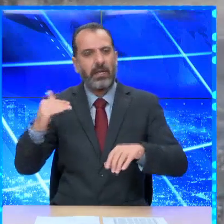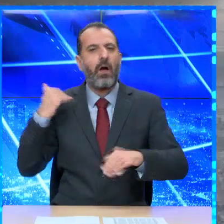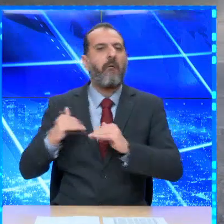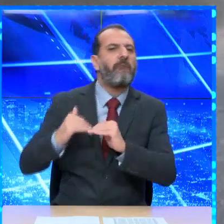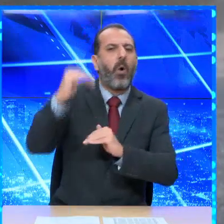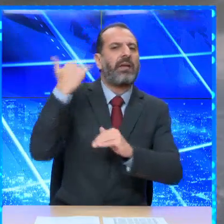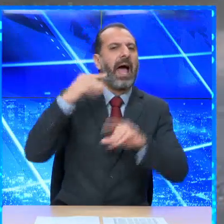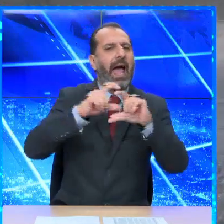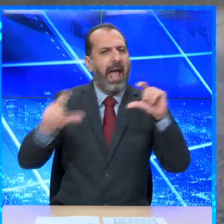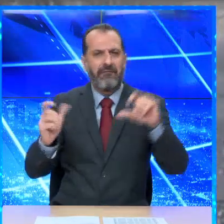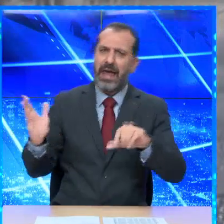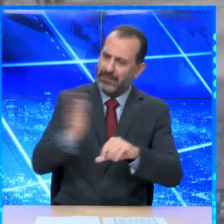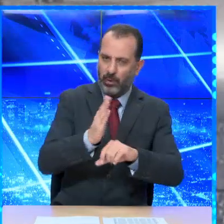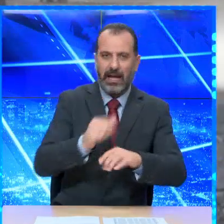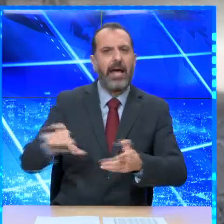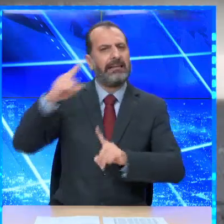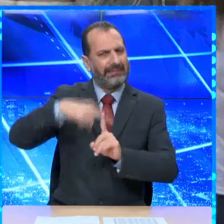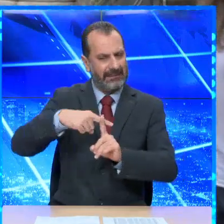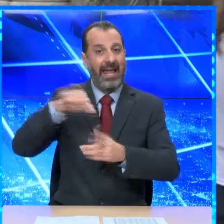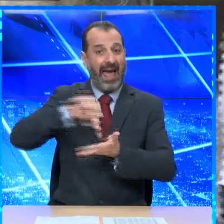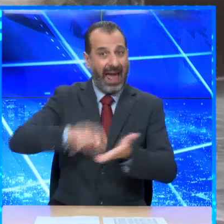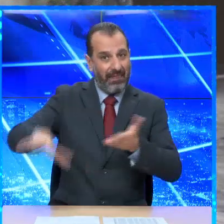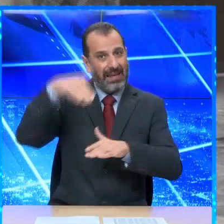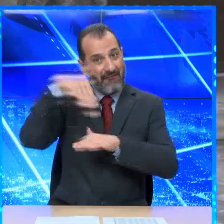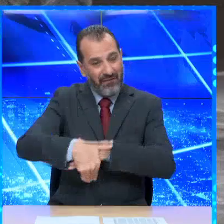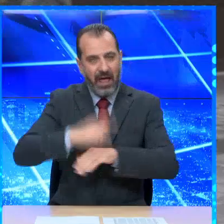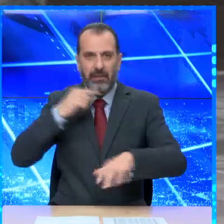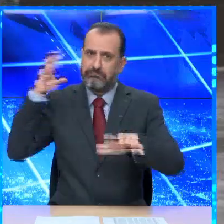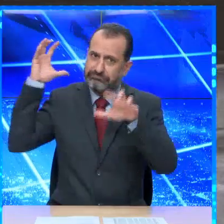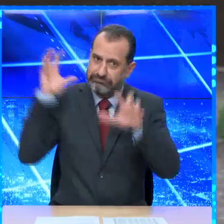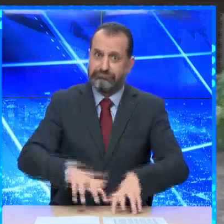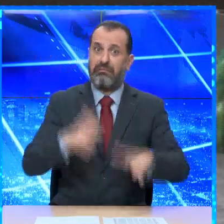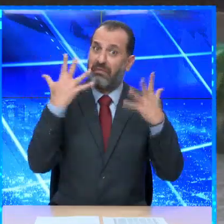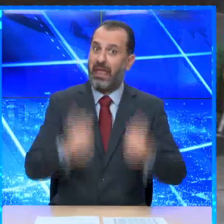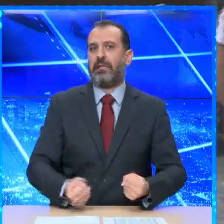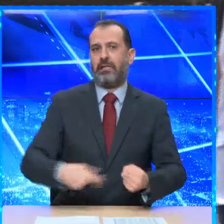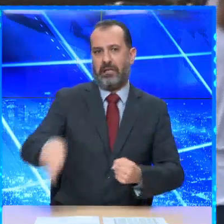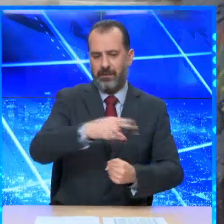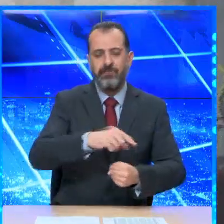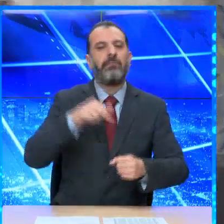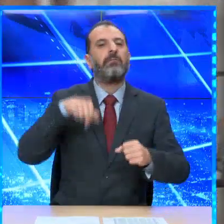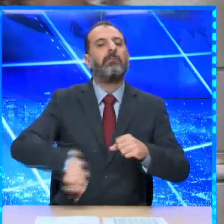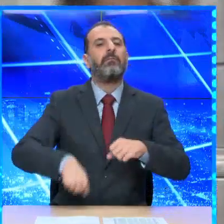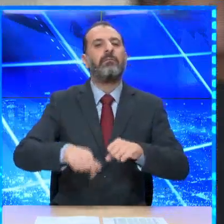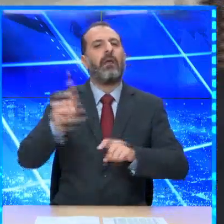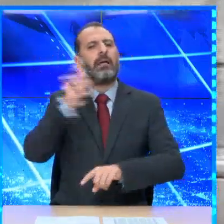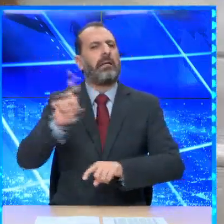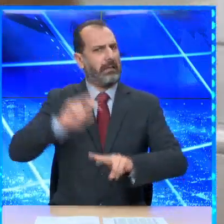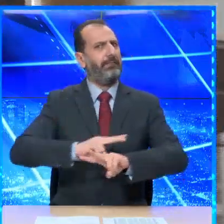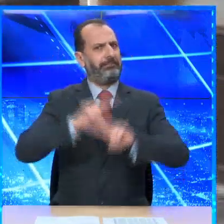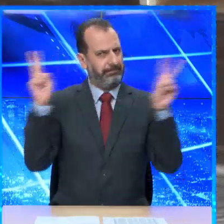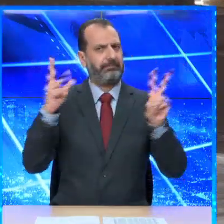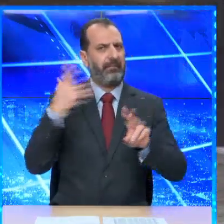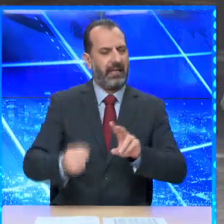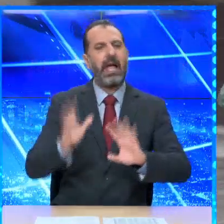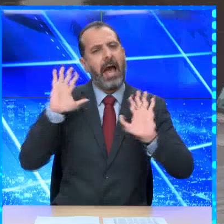όπως επίσης και στην Αθήνα, μάλιστα, θα βγάλει δυνατές βροχές τις βραδινές ώρες. Ο καιρός ουσιαστικά βελτιώνεται την Κυριακή, αλλά με